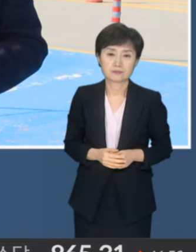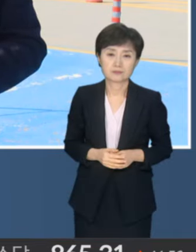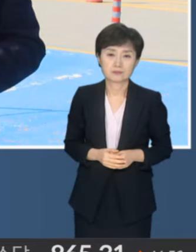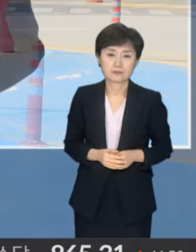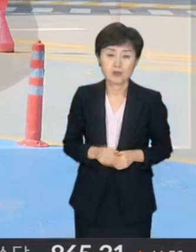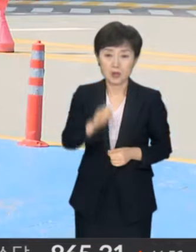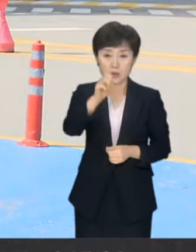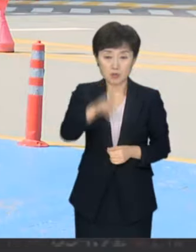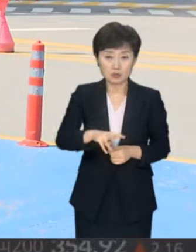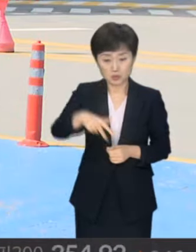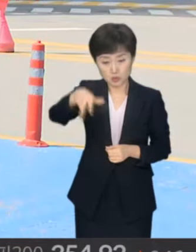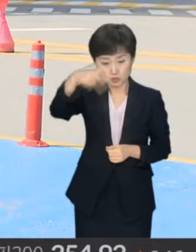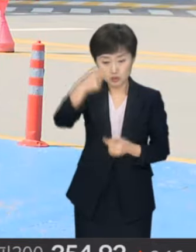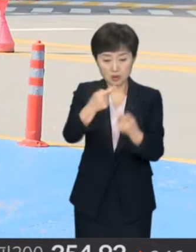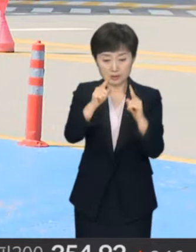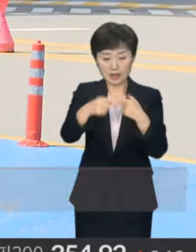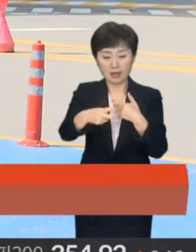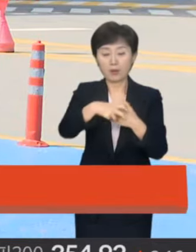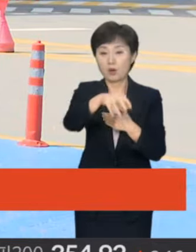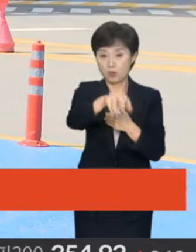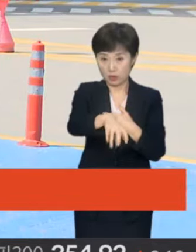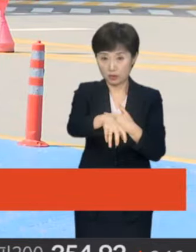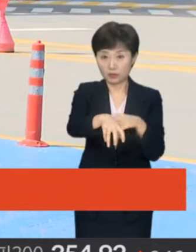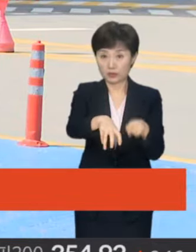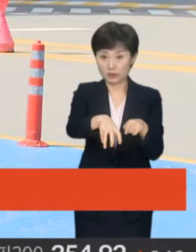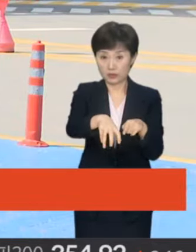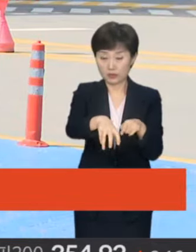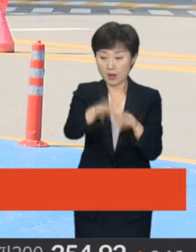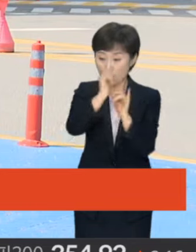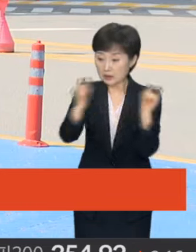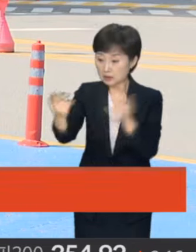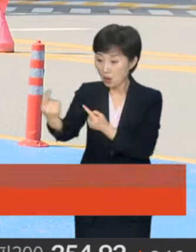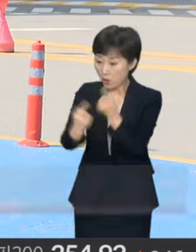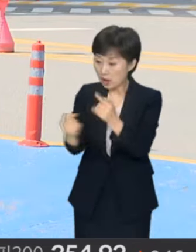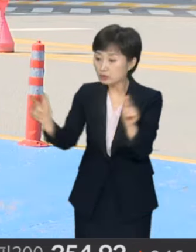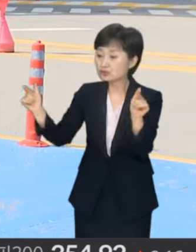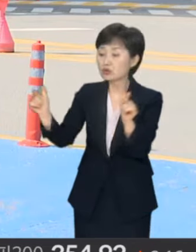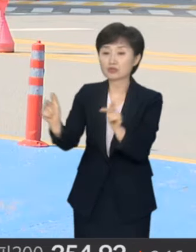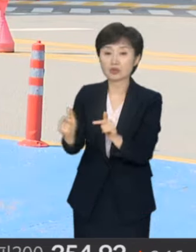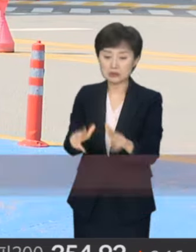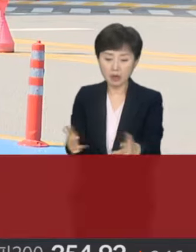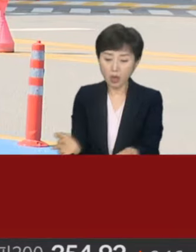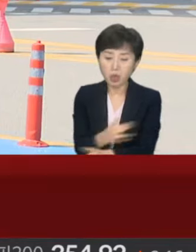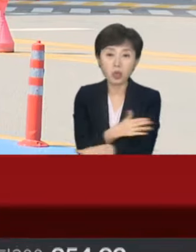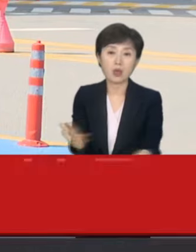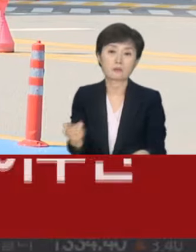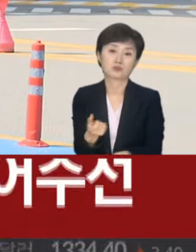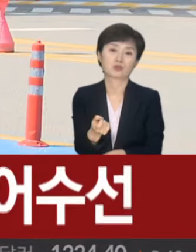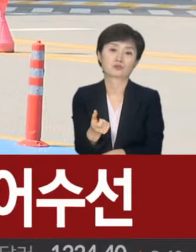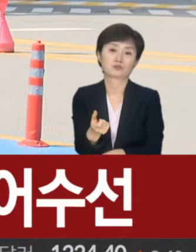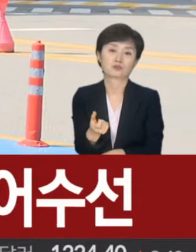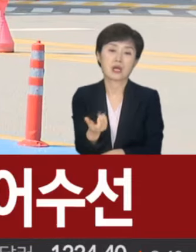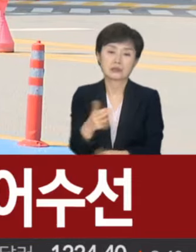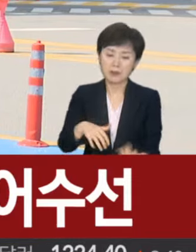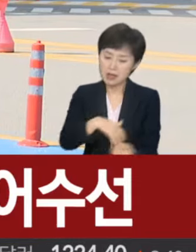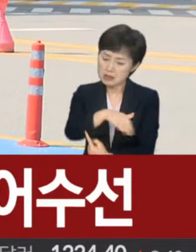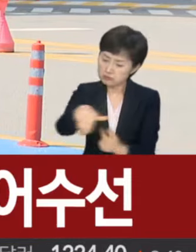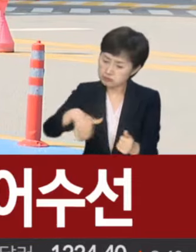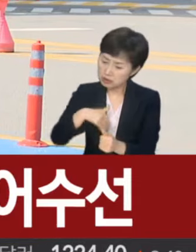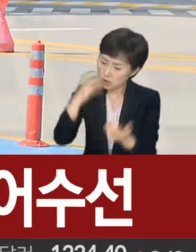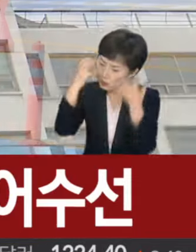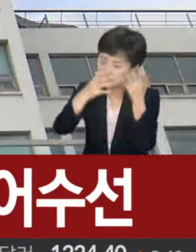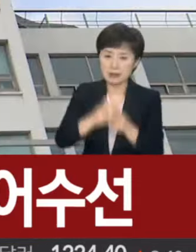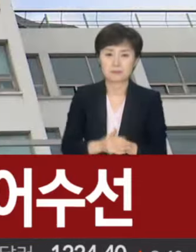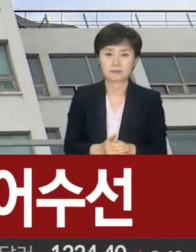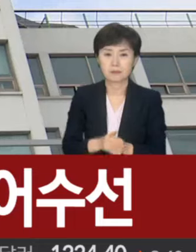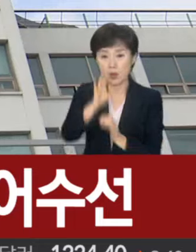네, 광주조선대병원에 나와 있습니다. 병원은 환자가 줄면서 평소보다 한산하지만 어느 때보다 더 어수선합니다.